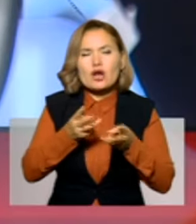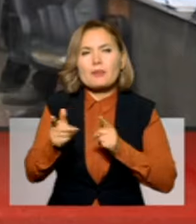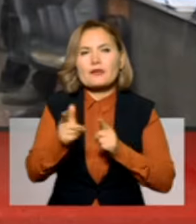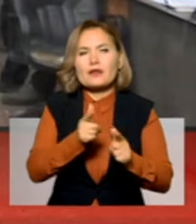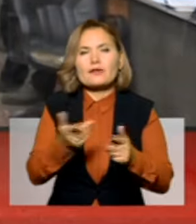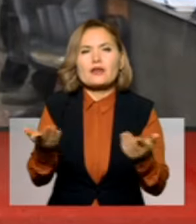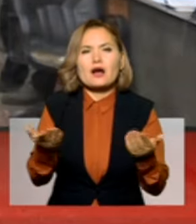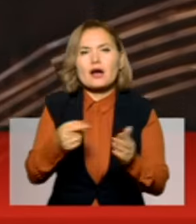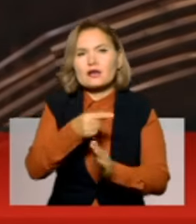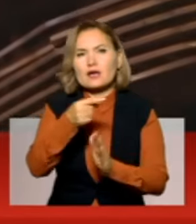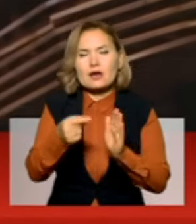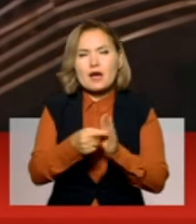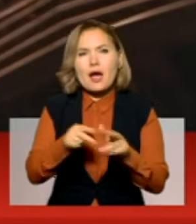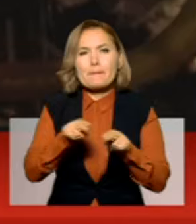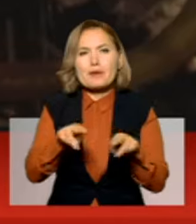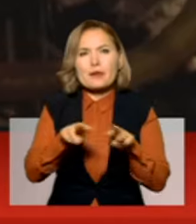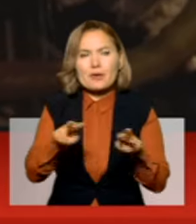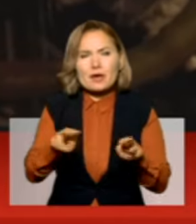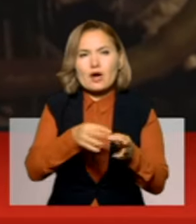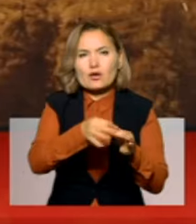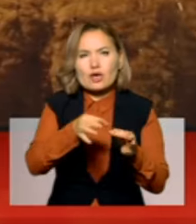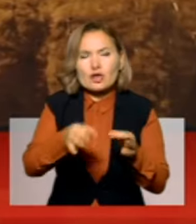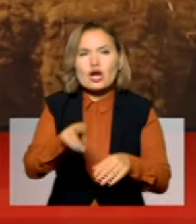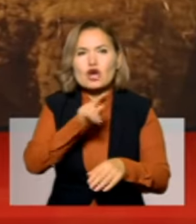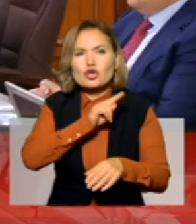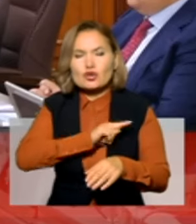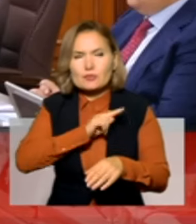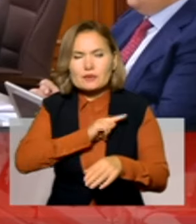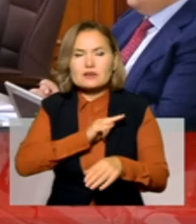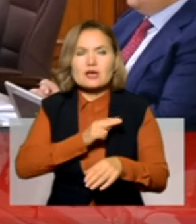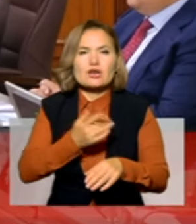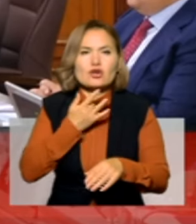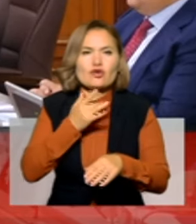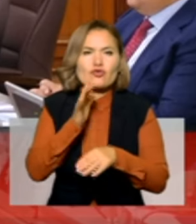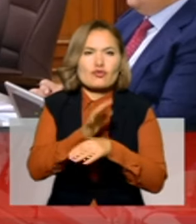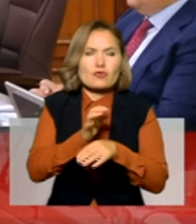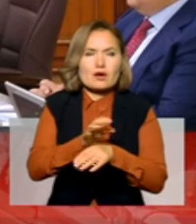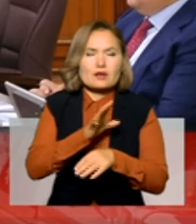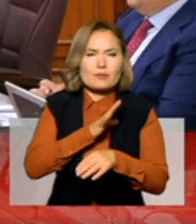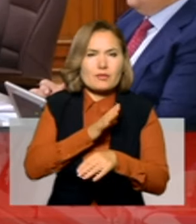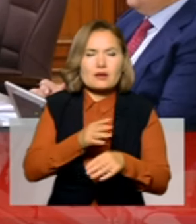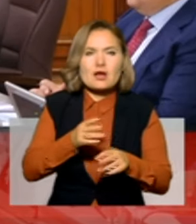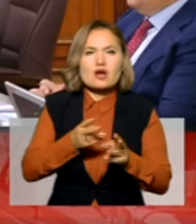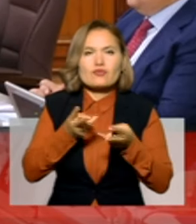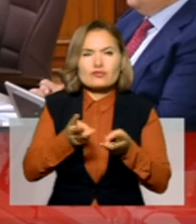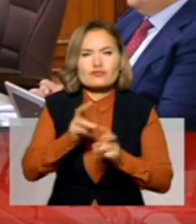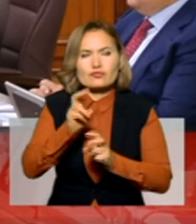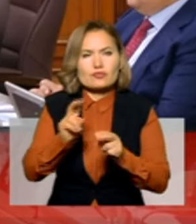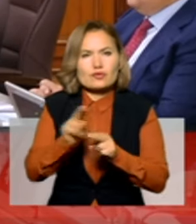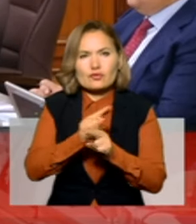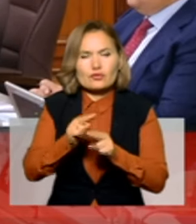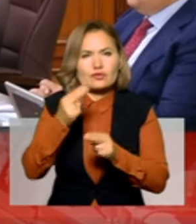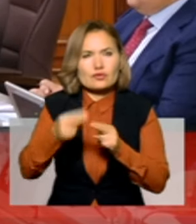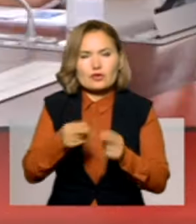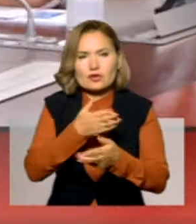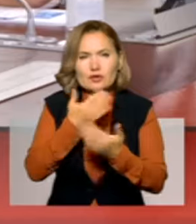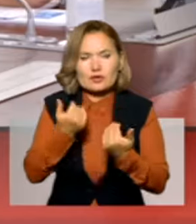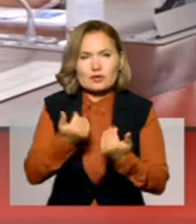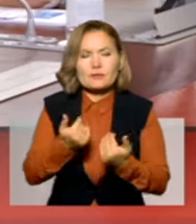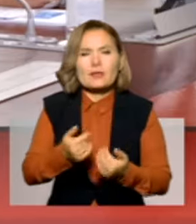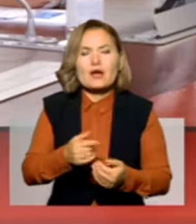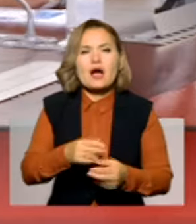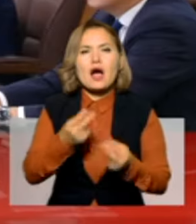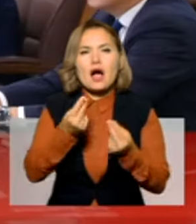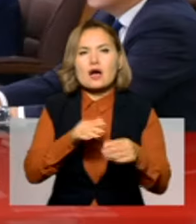қалай? Премьер-министр кей өңірлердегі жұмысты сынға алды. Үш ай өтті, баяғы жартас, сол жартас, өзгеріс шамалы.